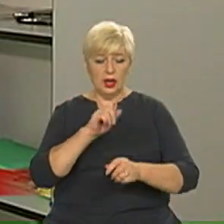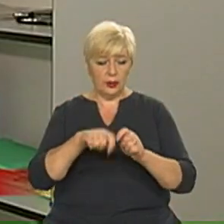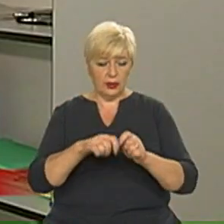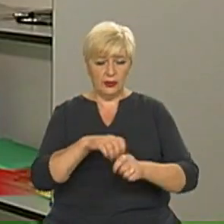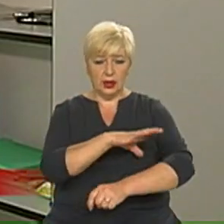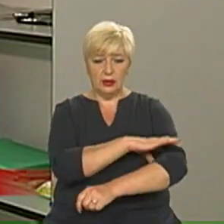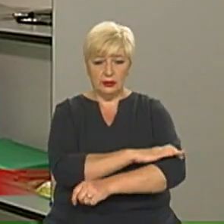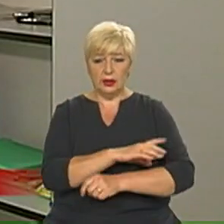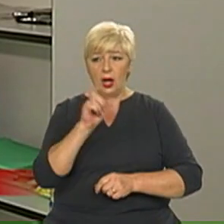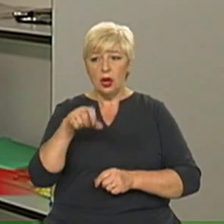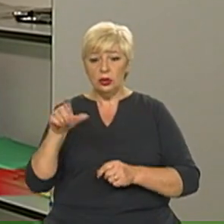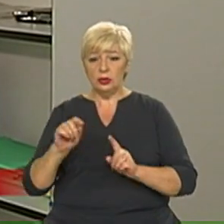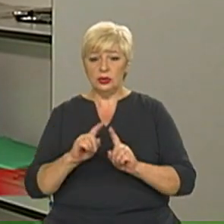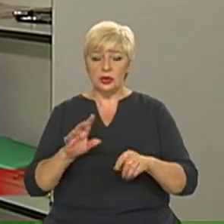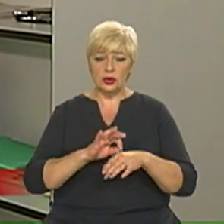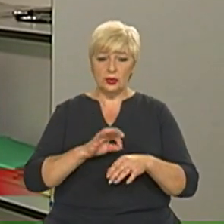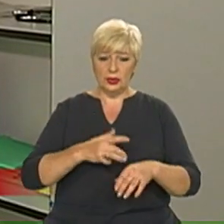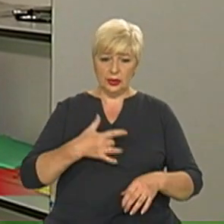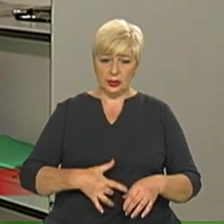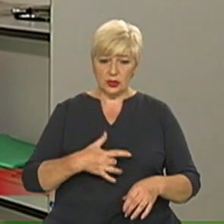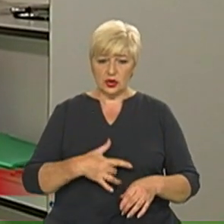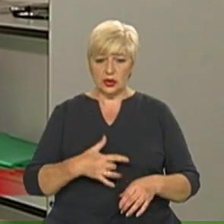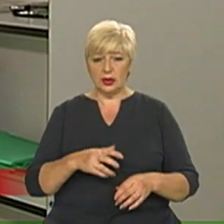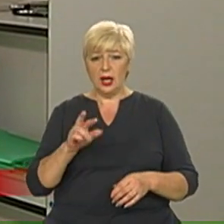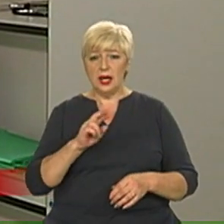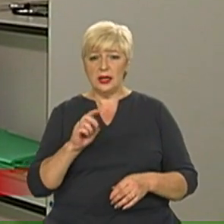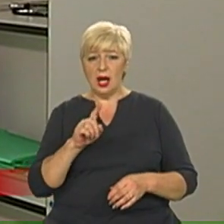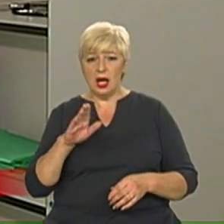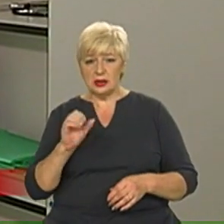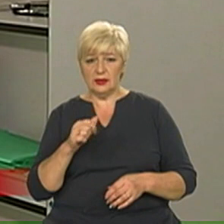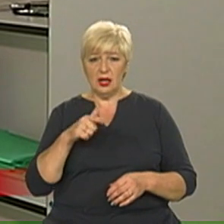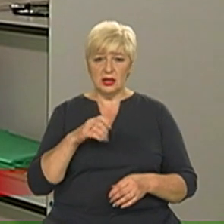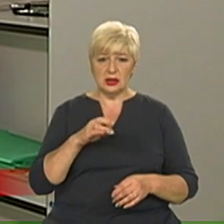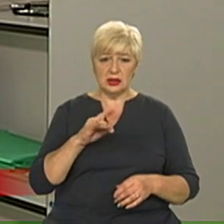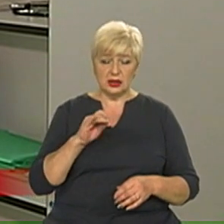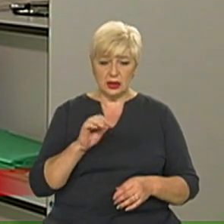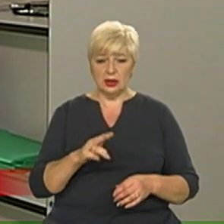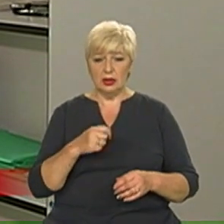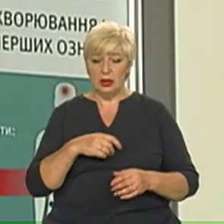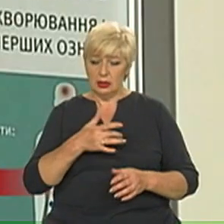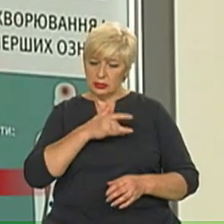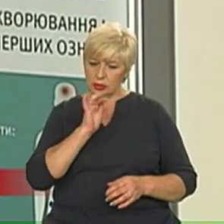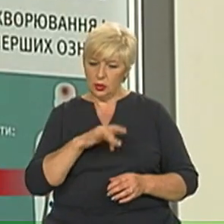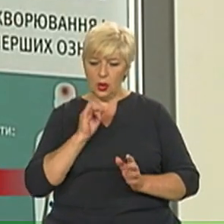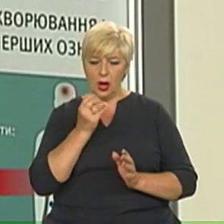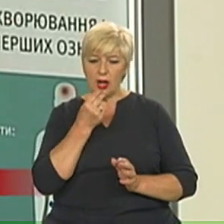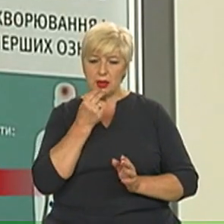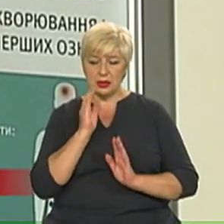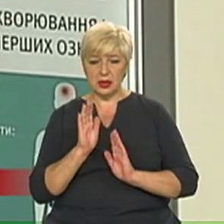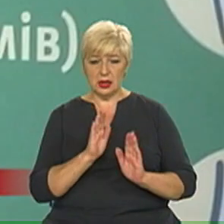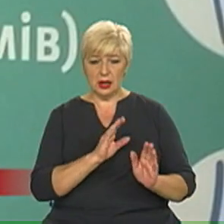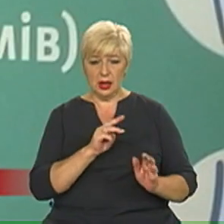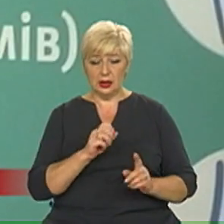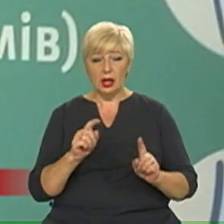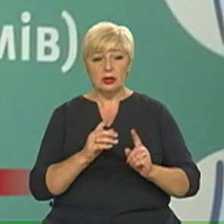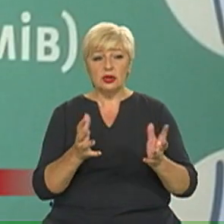що страждають на захворювання шлунково-кишкового тракту, тобто язва, гастрит, зараз мають суворо дотримуватися з дієти. А щоб не